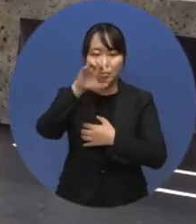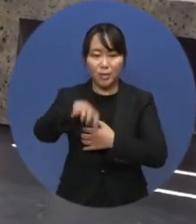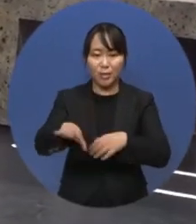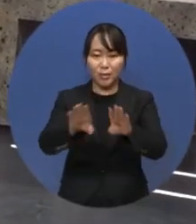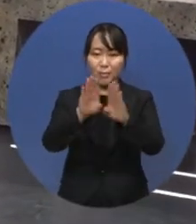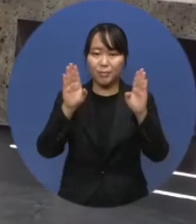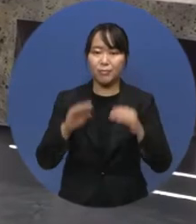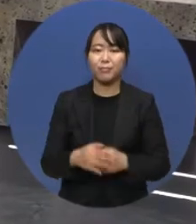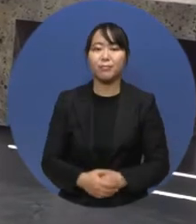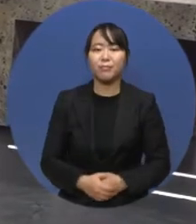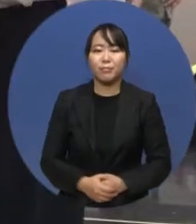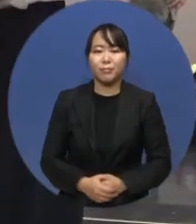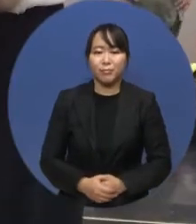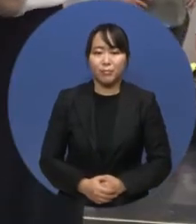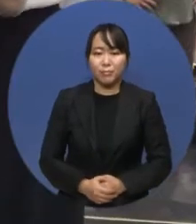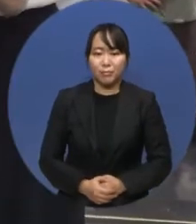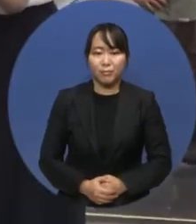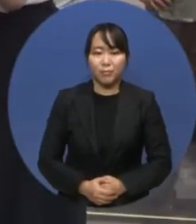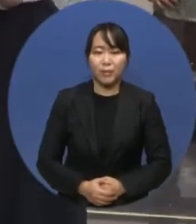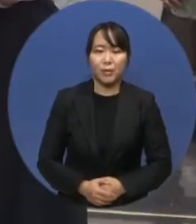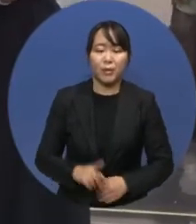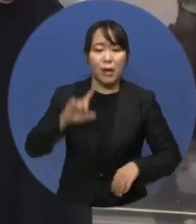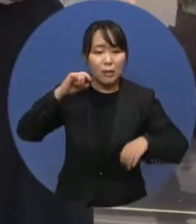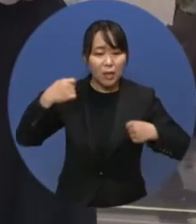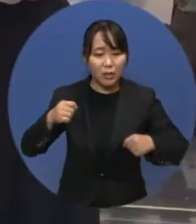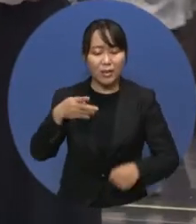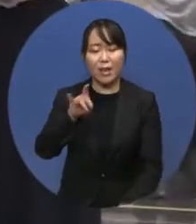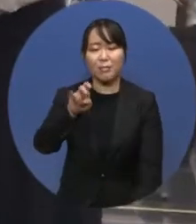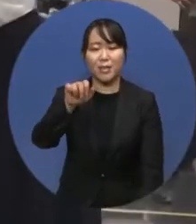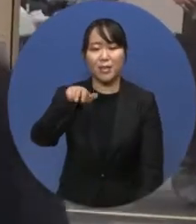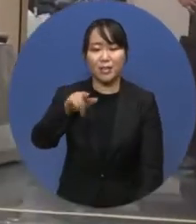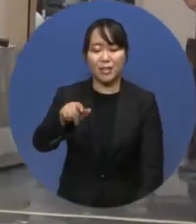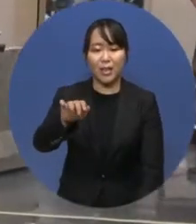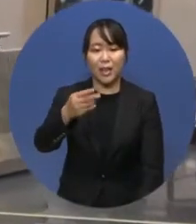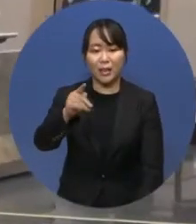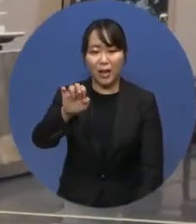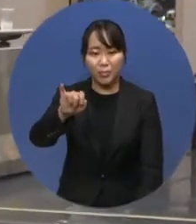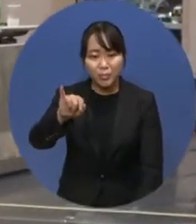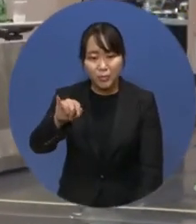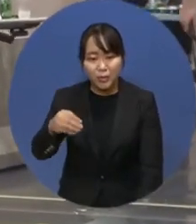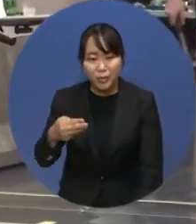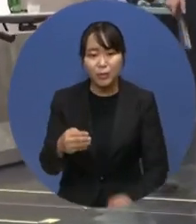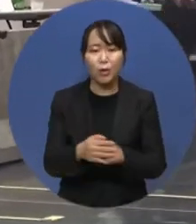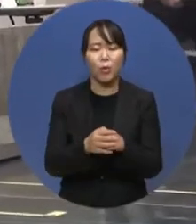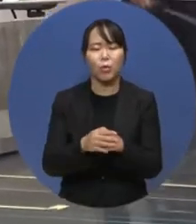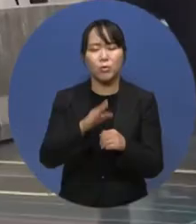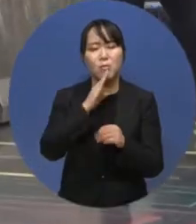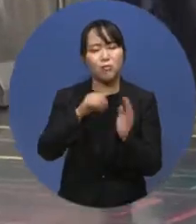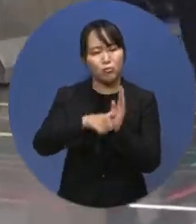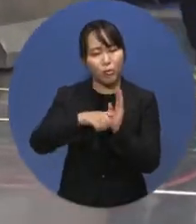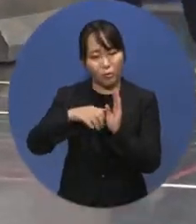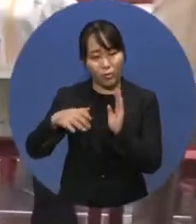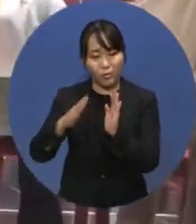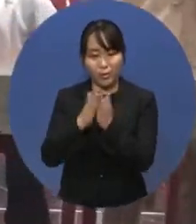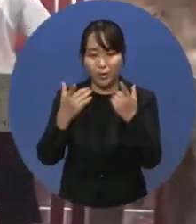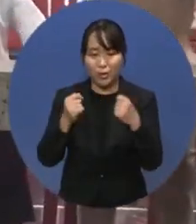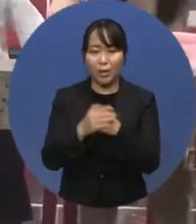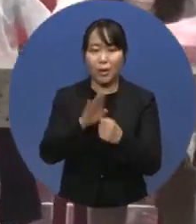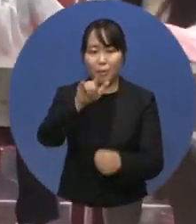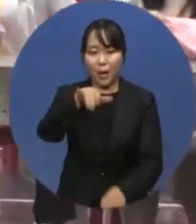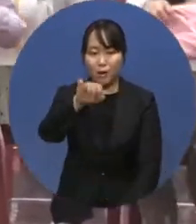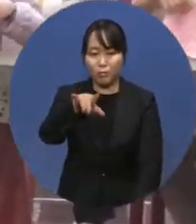진행됐습니다. 연극 레미제라블은 빅톨 위고의 위대한 고전으로